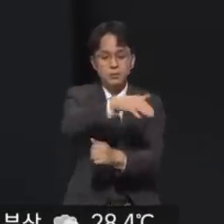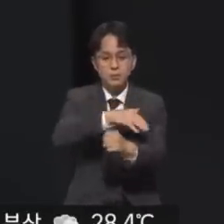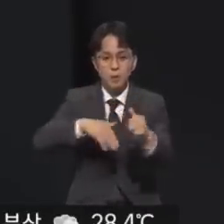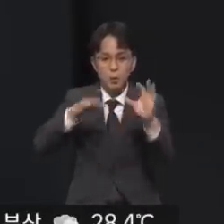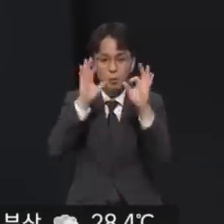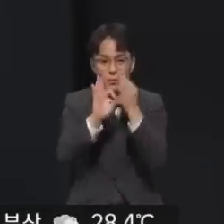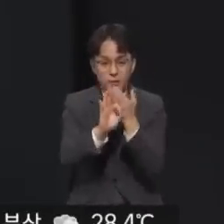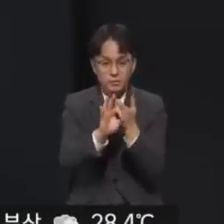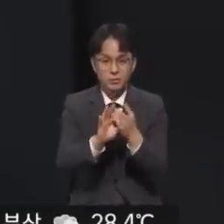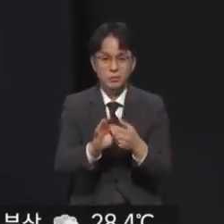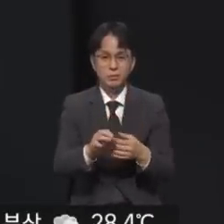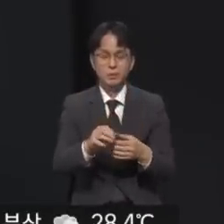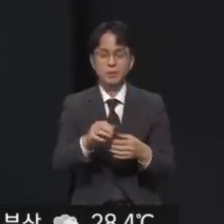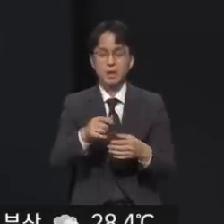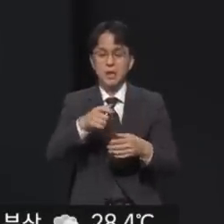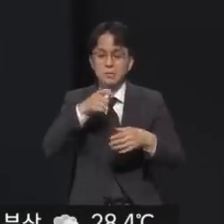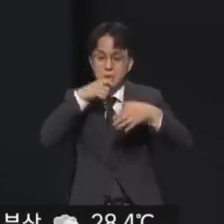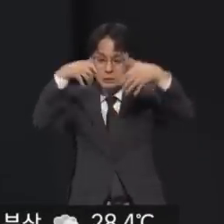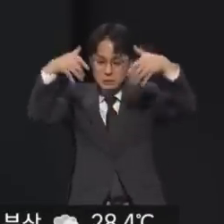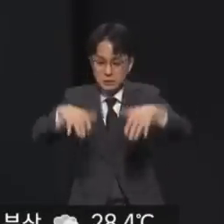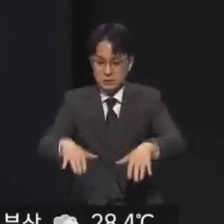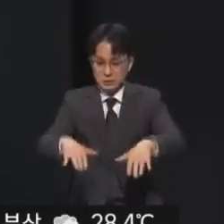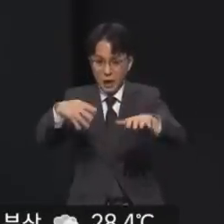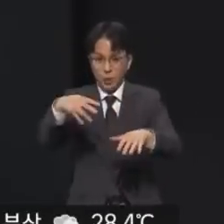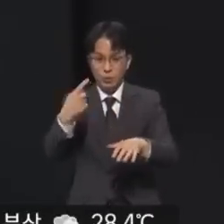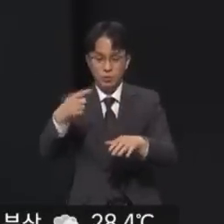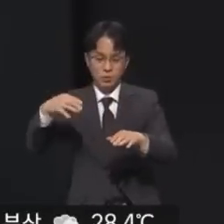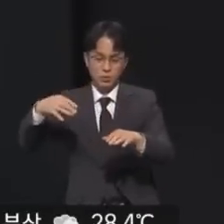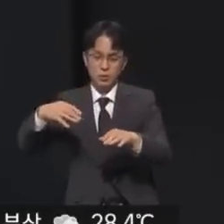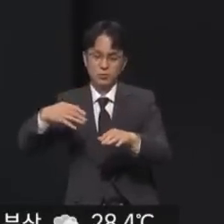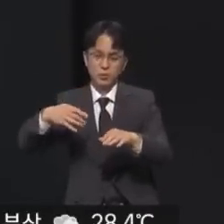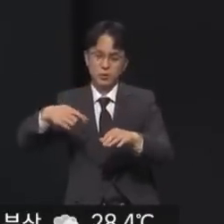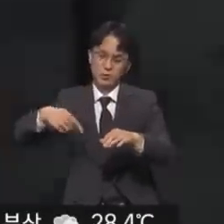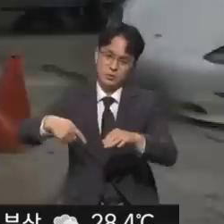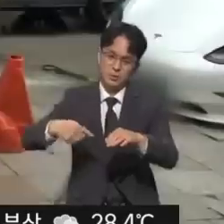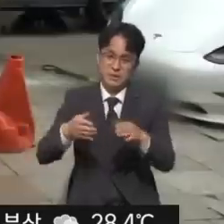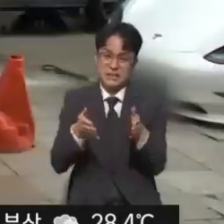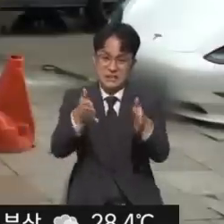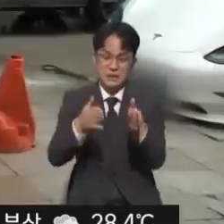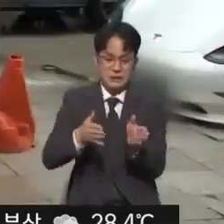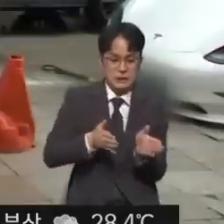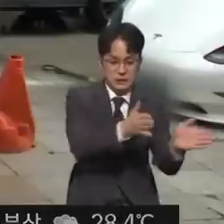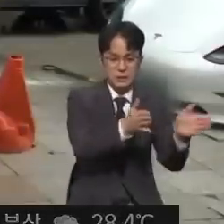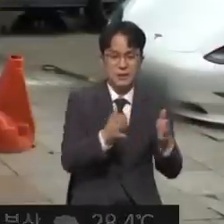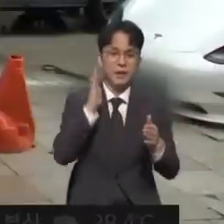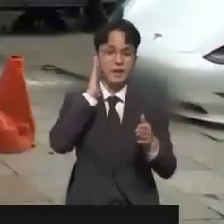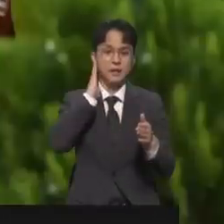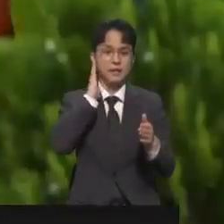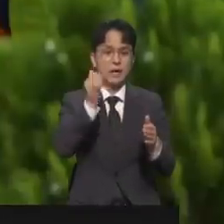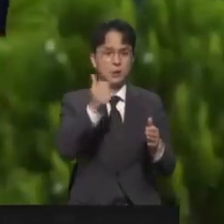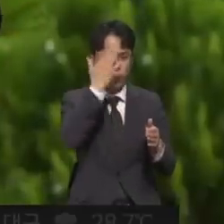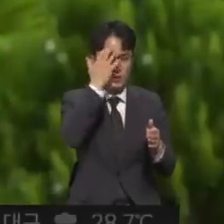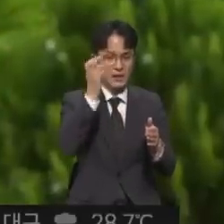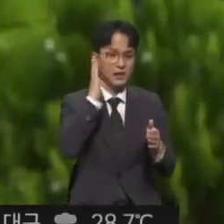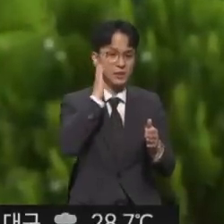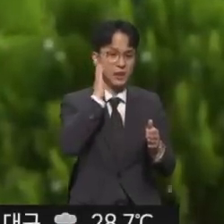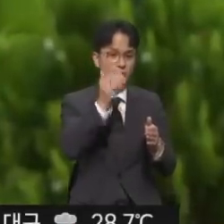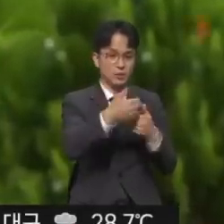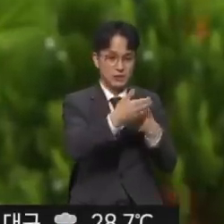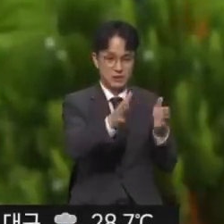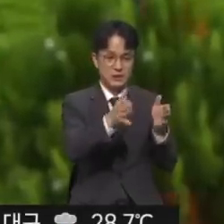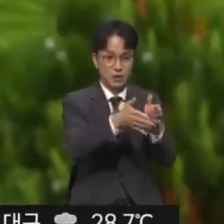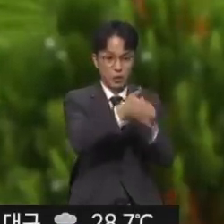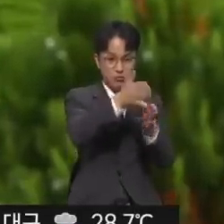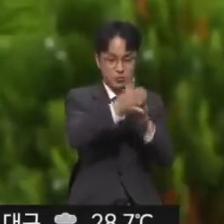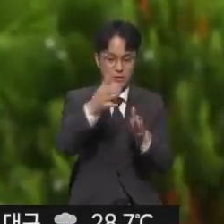요 그러면 그게 밑에까지 내려가지 않아도 됩니다 특혜가 검찰청 대통령이 직접 근무하셨던 곳이기 때문에 길을 잘 알고 계실 것이구요 거기서